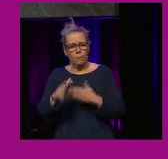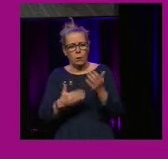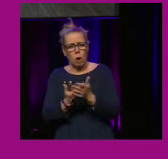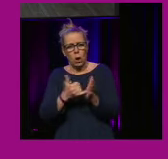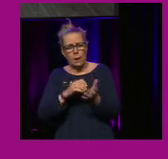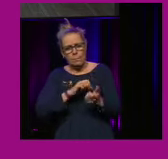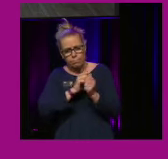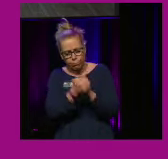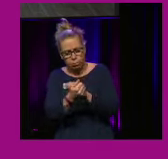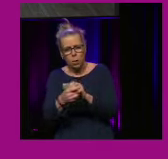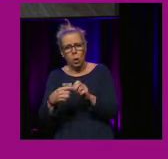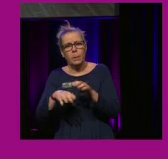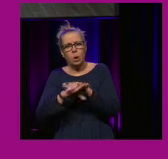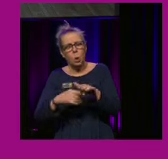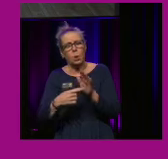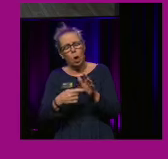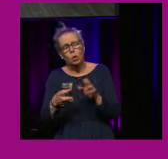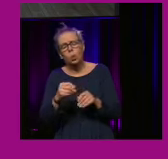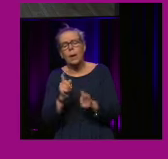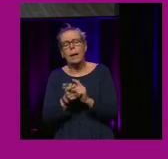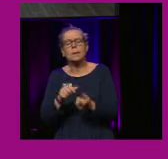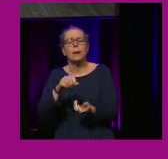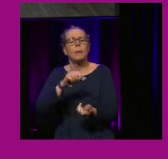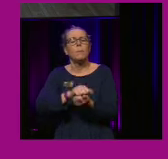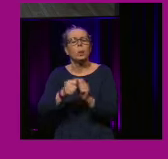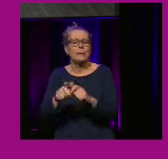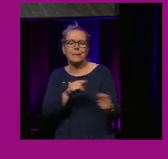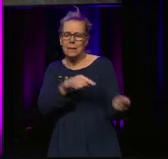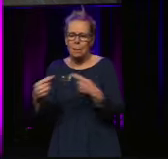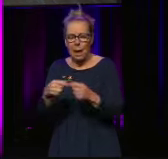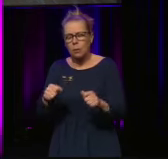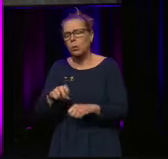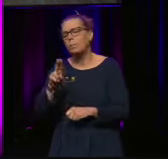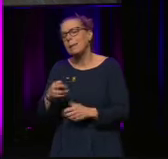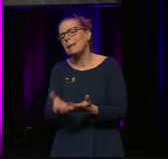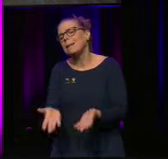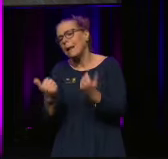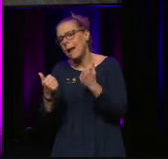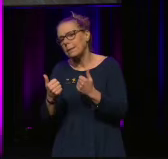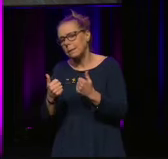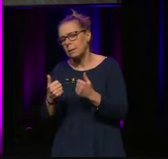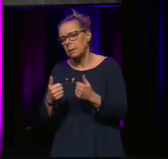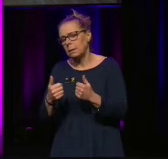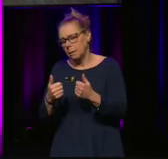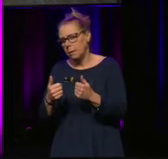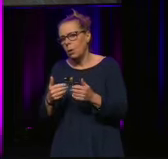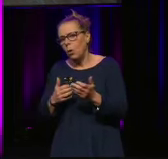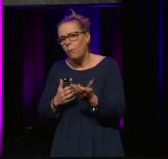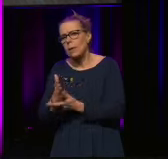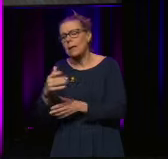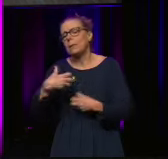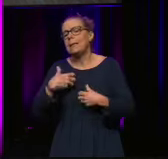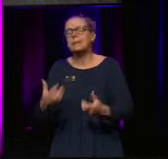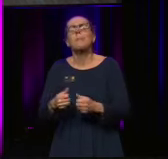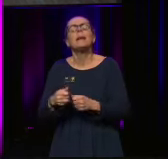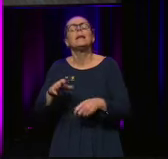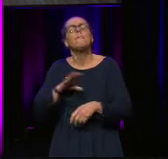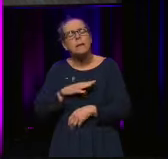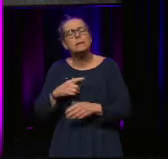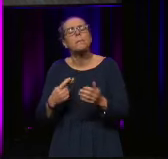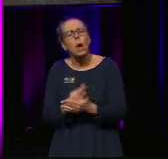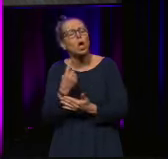blir politisk debatt om dem och det kommer inte vara helt lätt att få det igenom riksdagen. Men möjligheten finns, icke desto mindre.